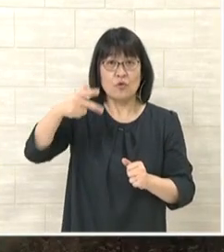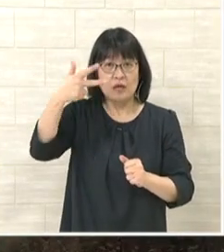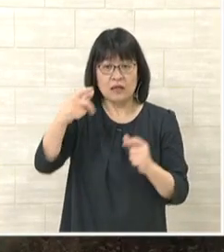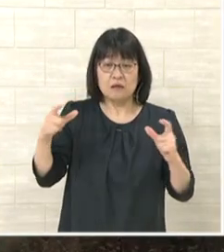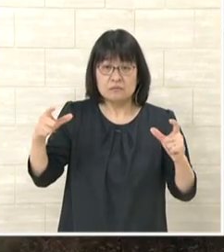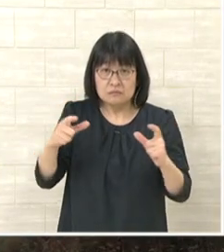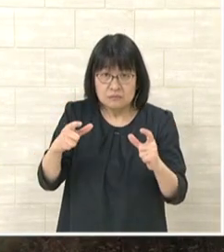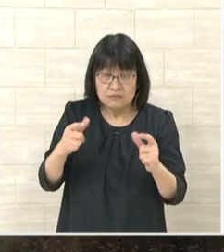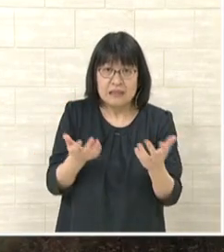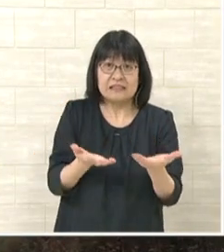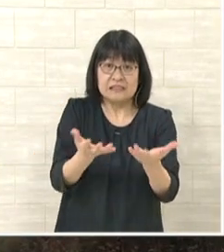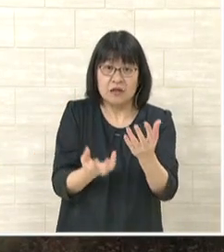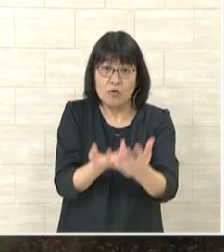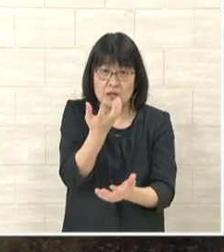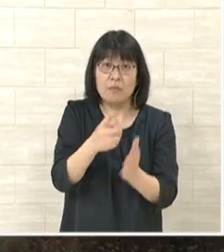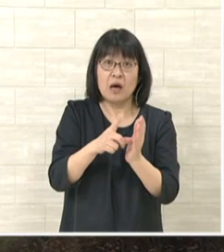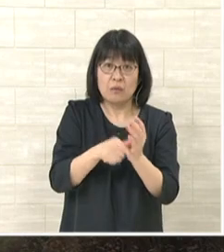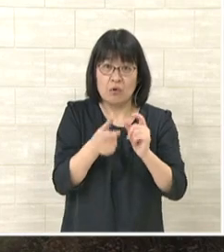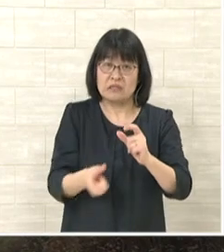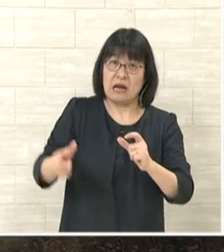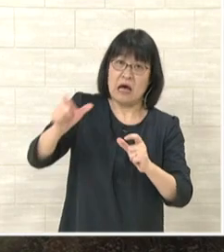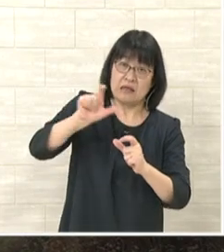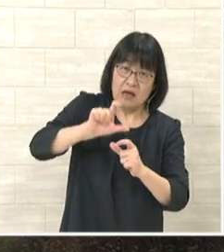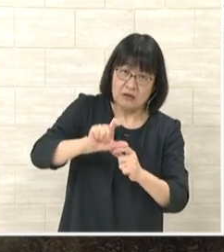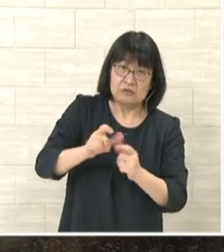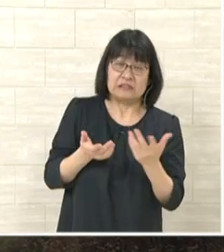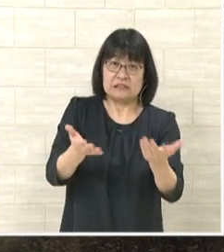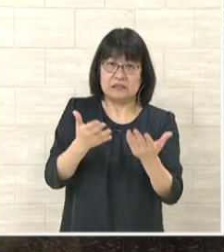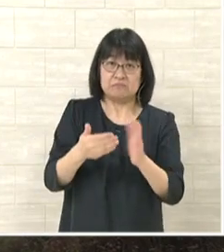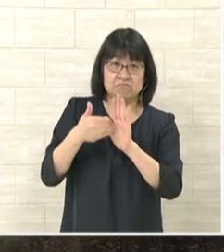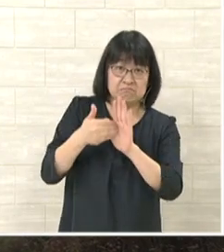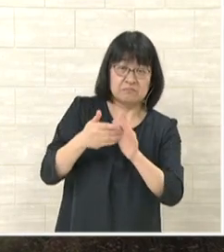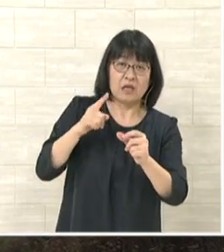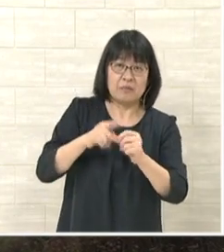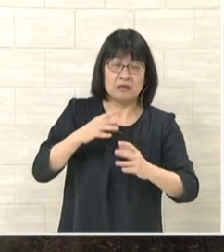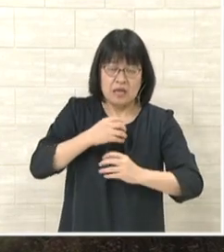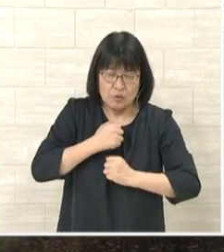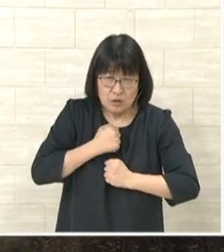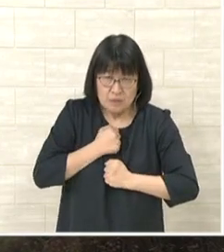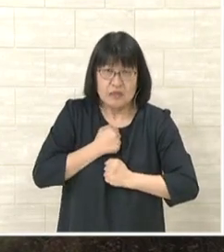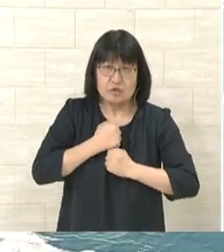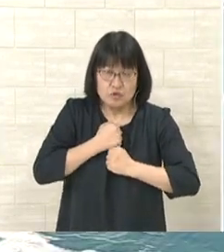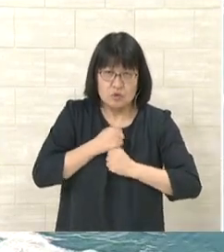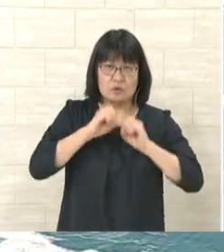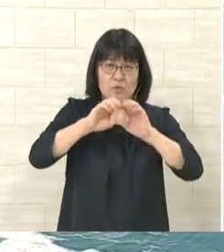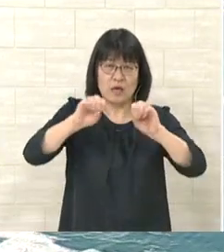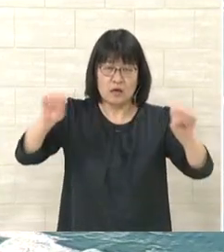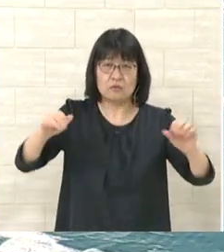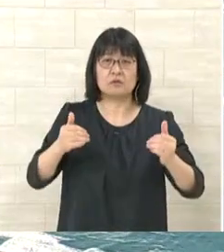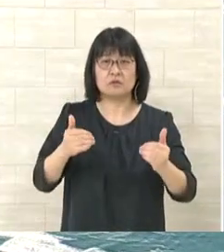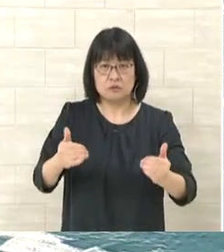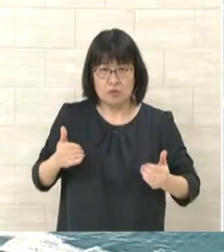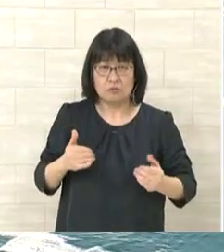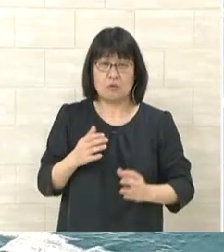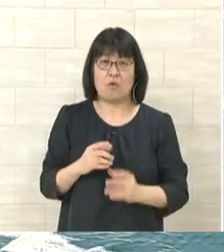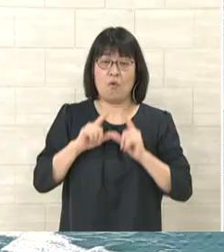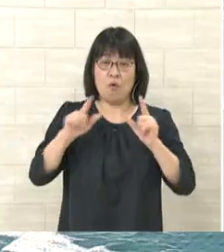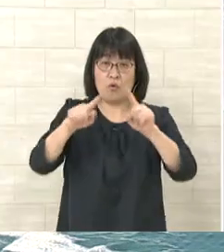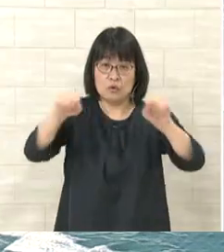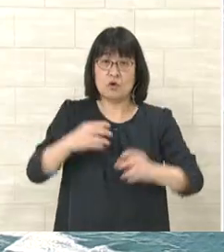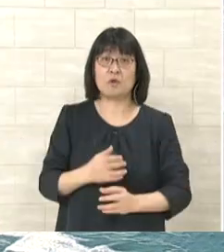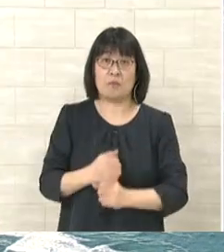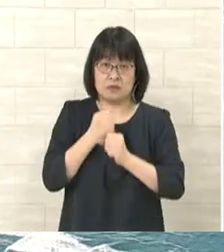地震が起きた場合にはさらなる巨大地震に念のため注意を呼びかけることが必要だとする報告書をまとめました